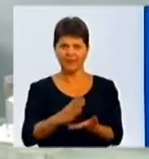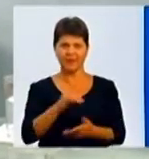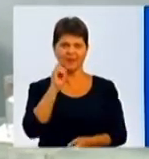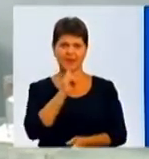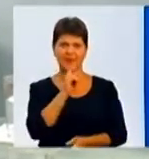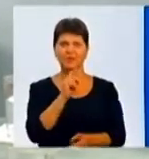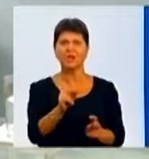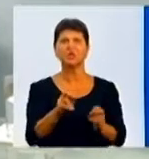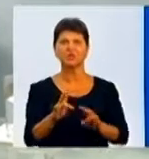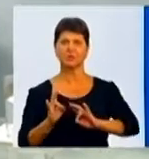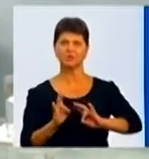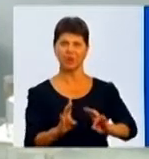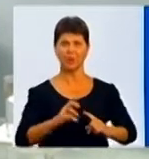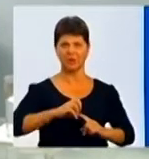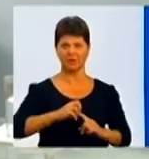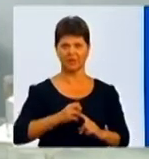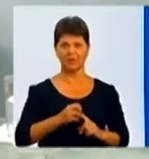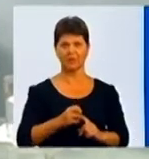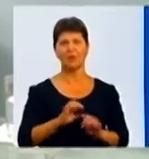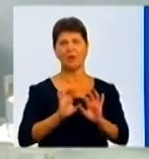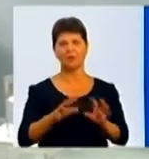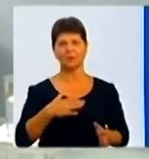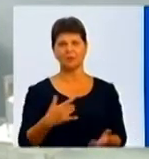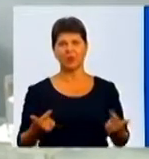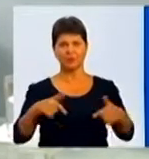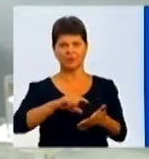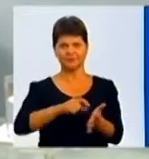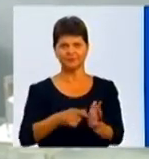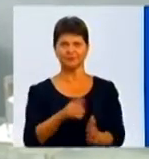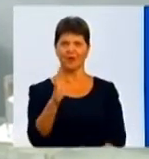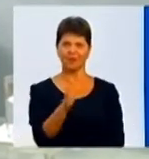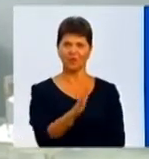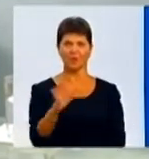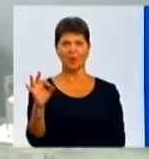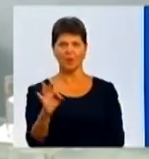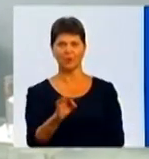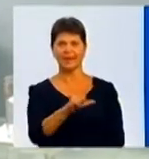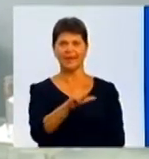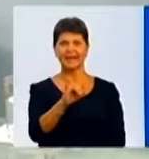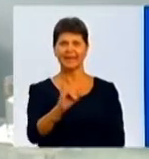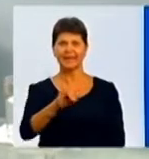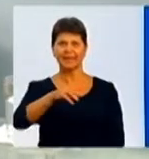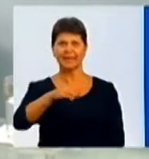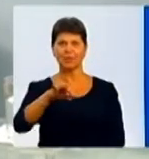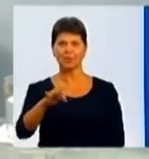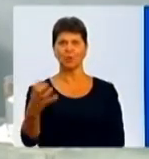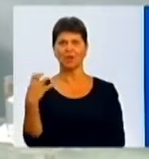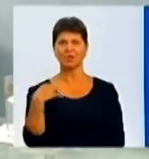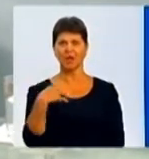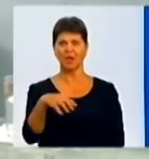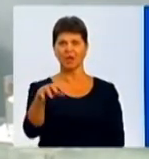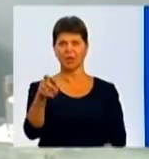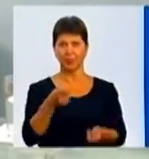чим загрожують гриби, нам розповість гість нашої студії Володимир Олексійович Хитрук, начальник управління державного нагляду